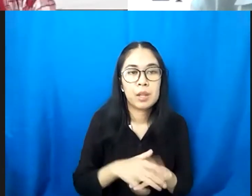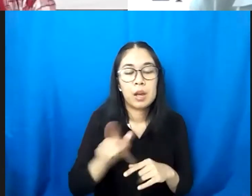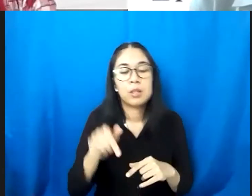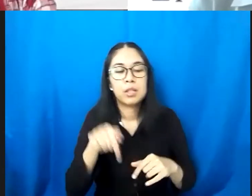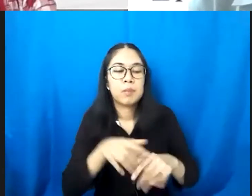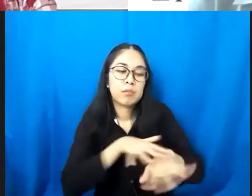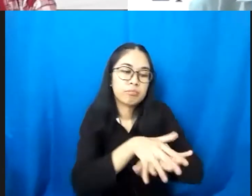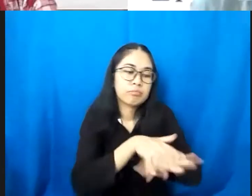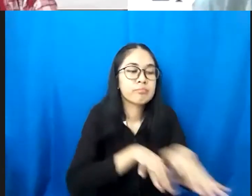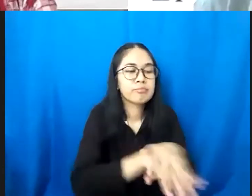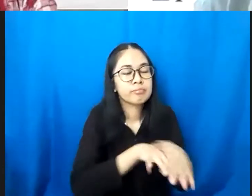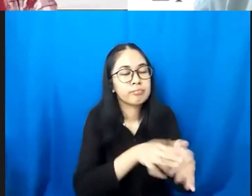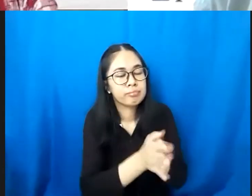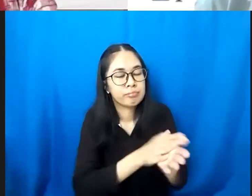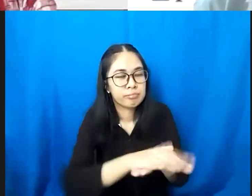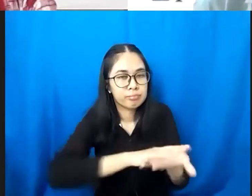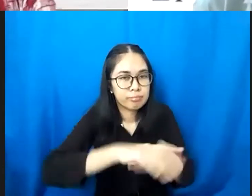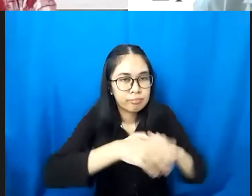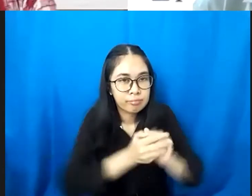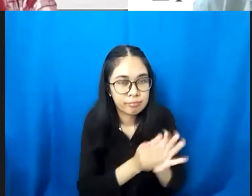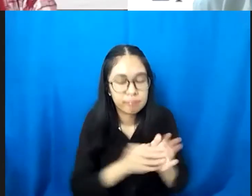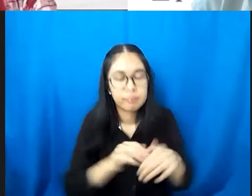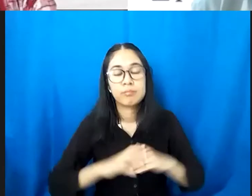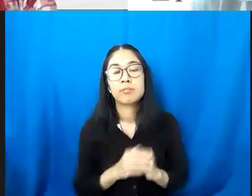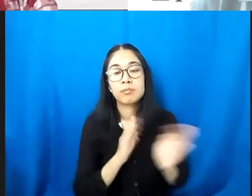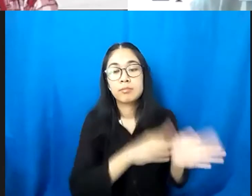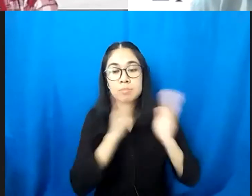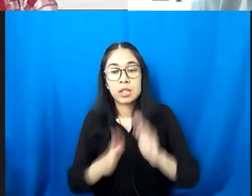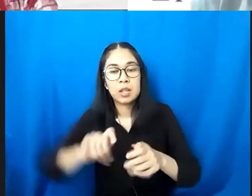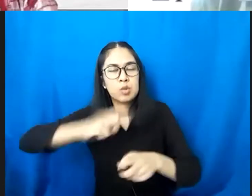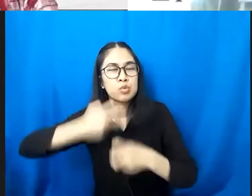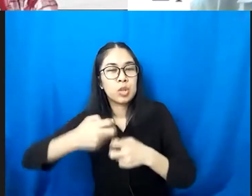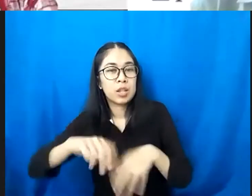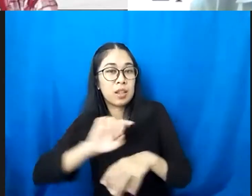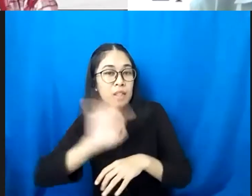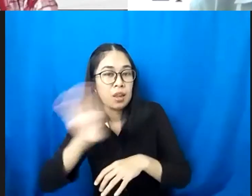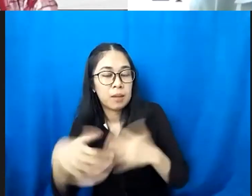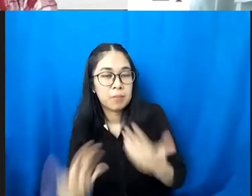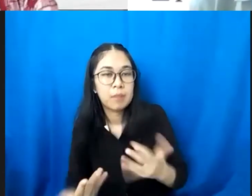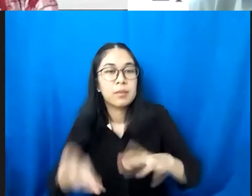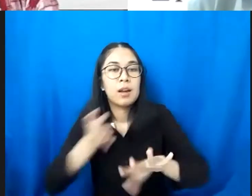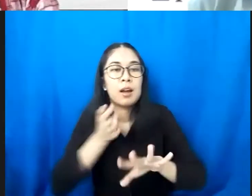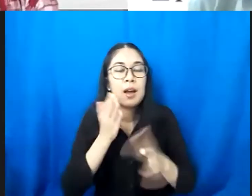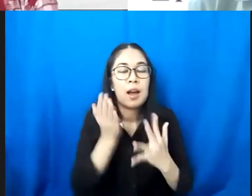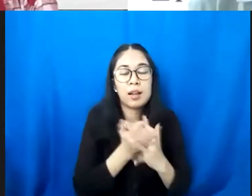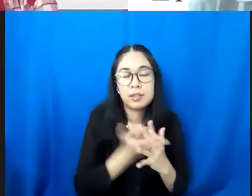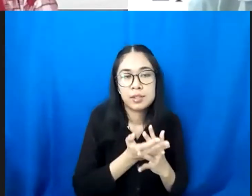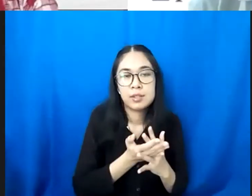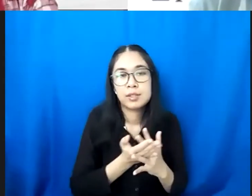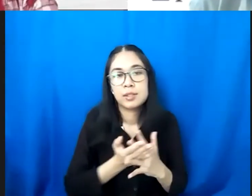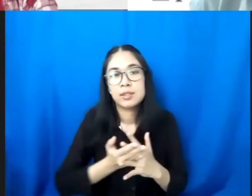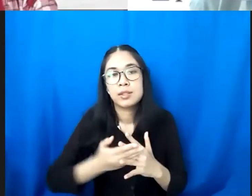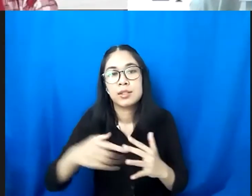pakai sabun. Kesulitan lainnya, terkadang akses untuk pangan kami